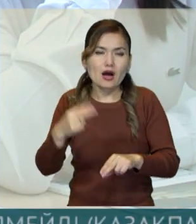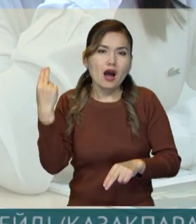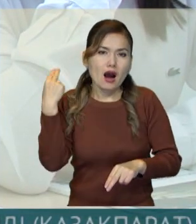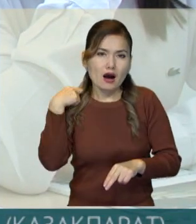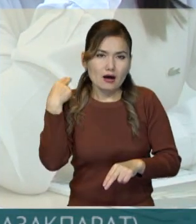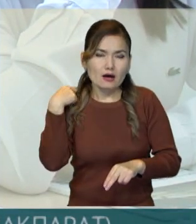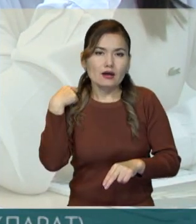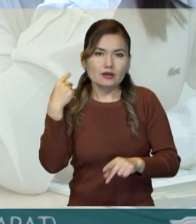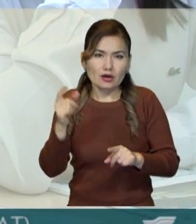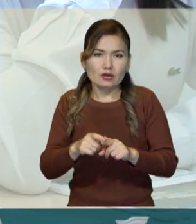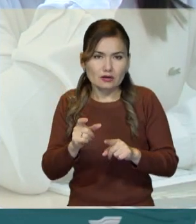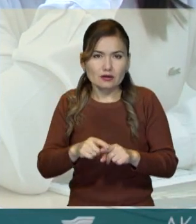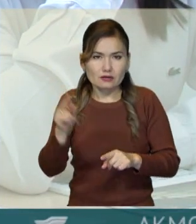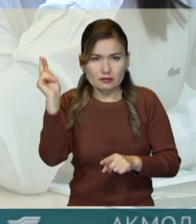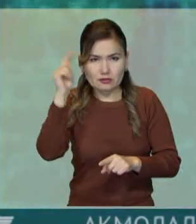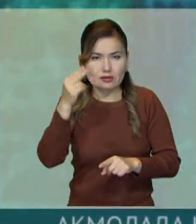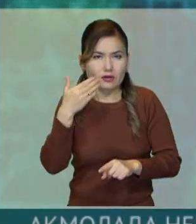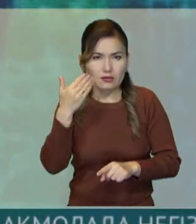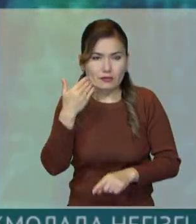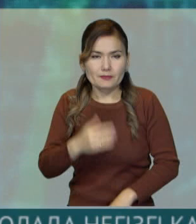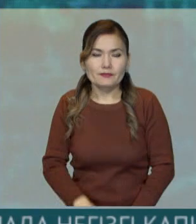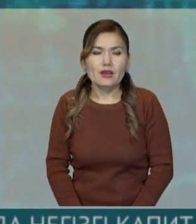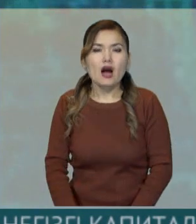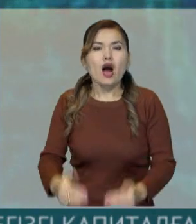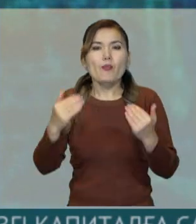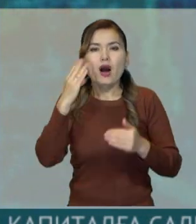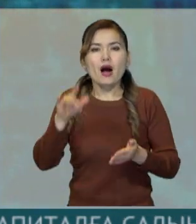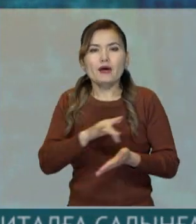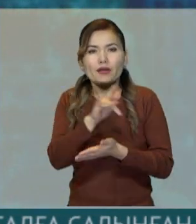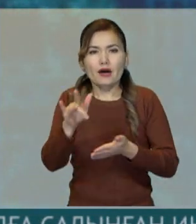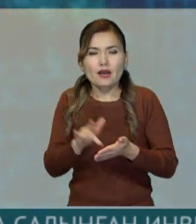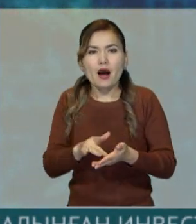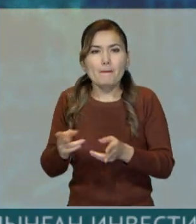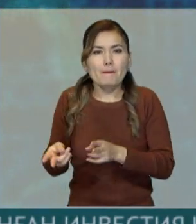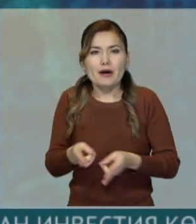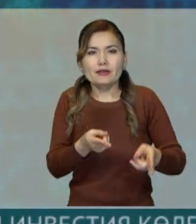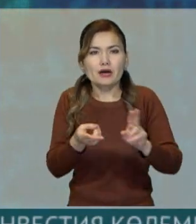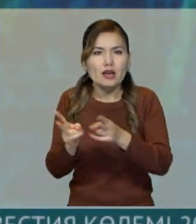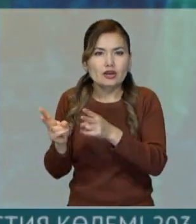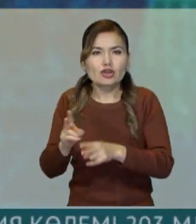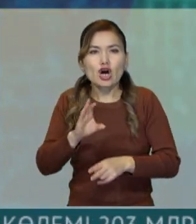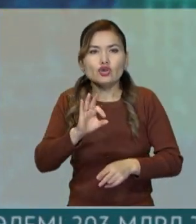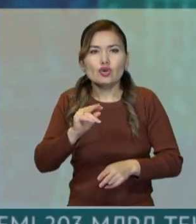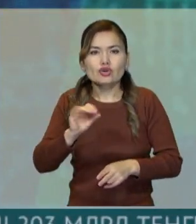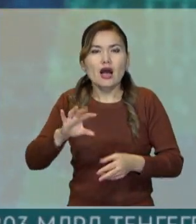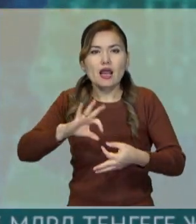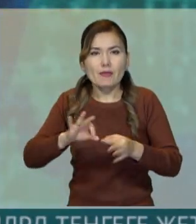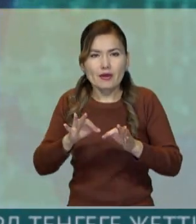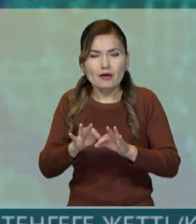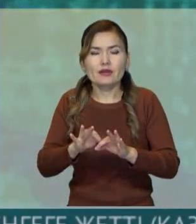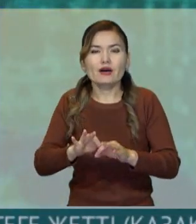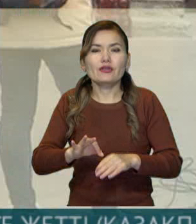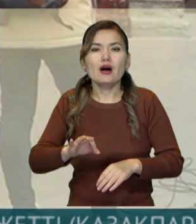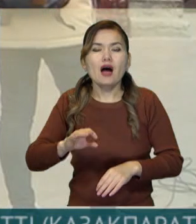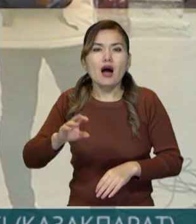оңай жасай аламыз. Бүгін Алматыда мәнерлеп сырғанаушы Сочи олимпиадасының қола жүлдегері